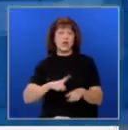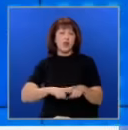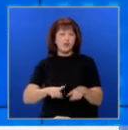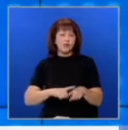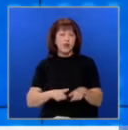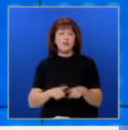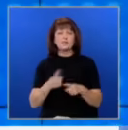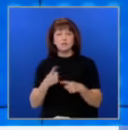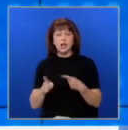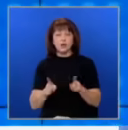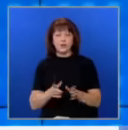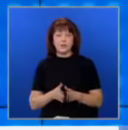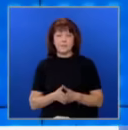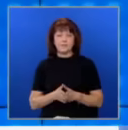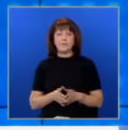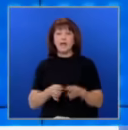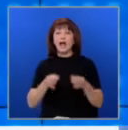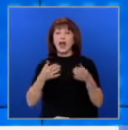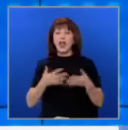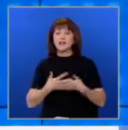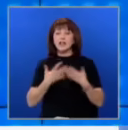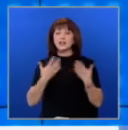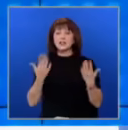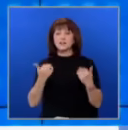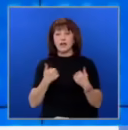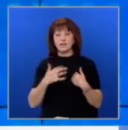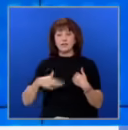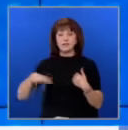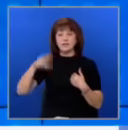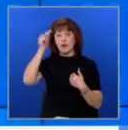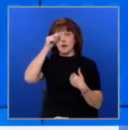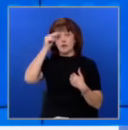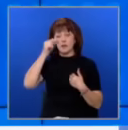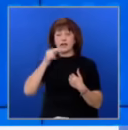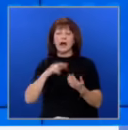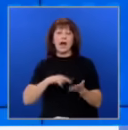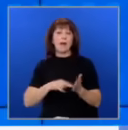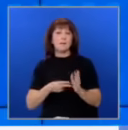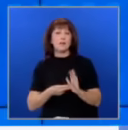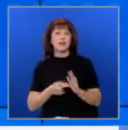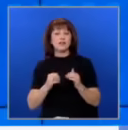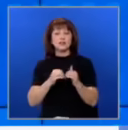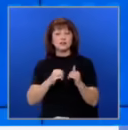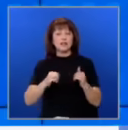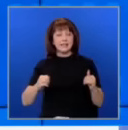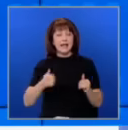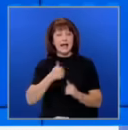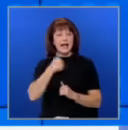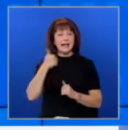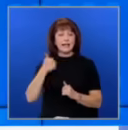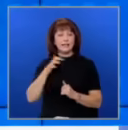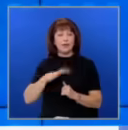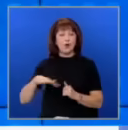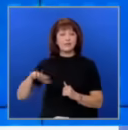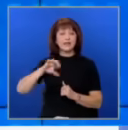оръжия. Тържества днес имаше в цялата страна, а от висотата на политическото си разединение, лидери от всички цветове